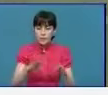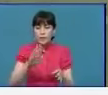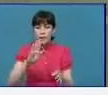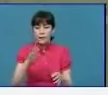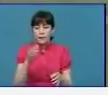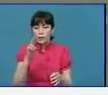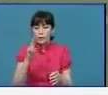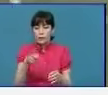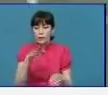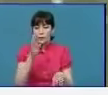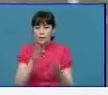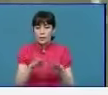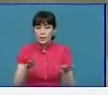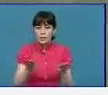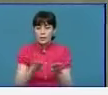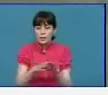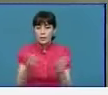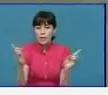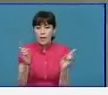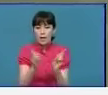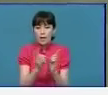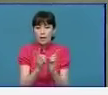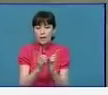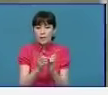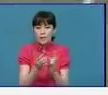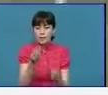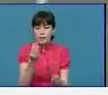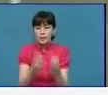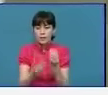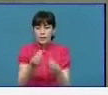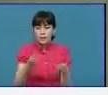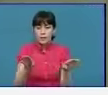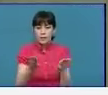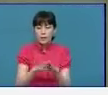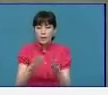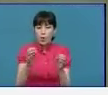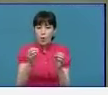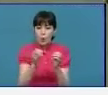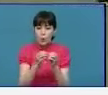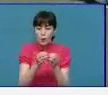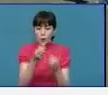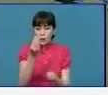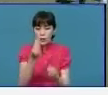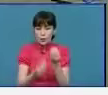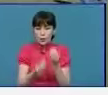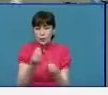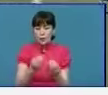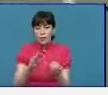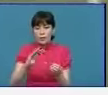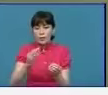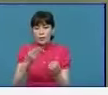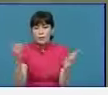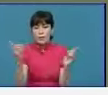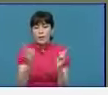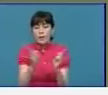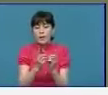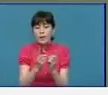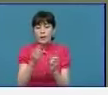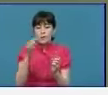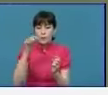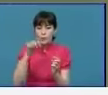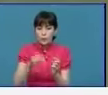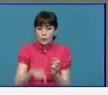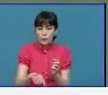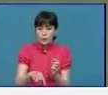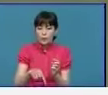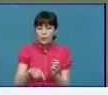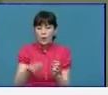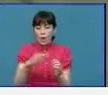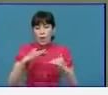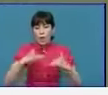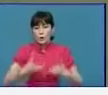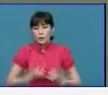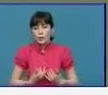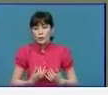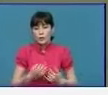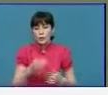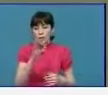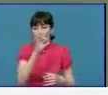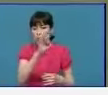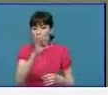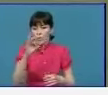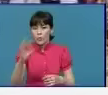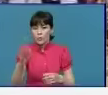шәкірттері қарсыластарымен тең ойнап келеді. Чемпионаттың 13 турында Жетісуды қабылдаған алаң иелері бұл жолы да өкінішке қарай есеп аша